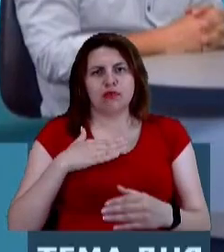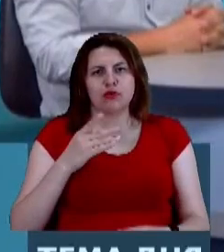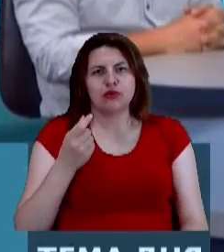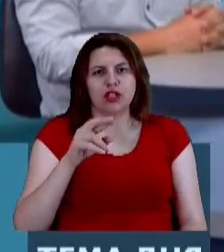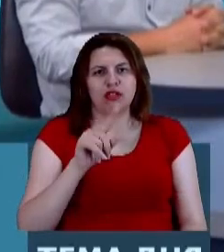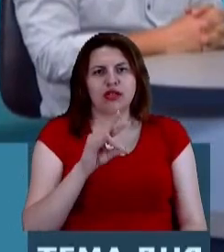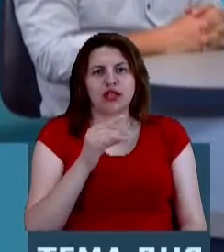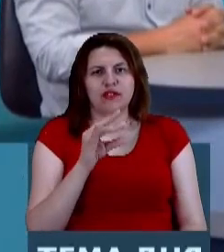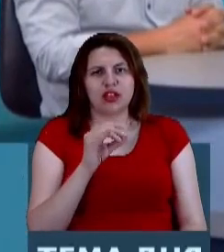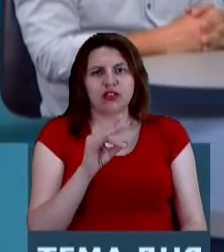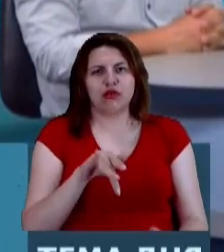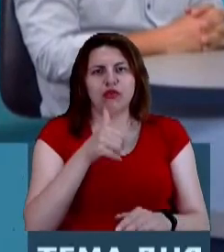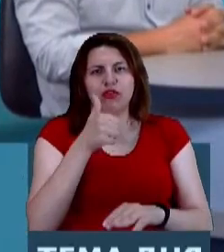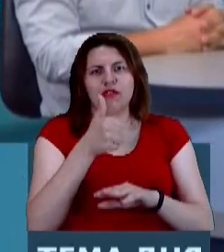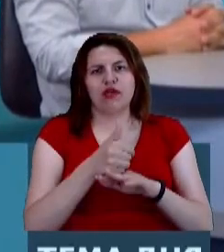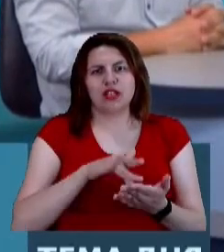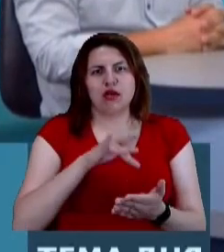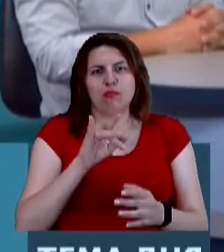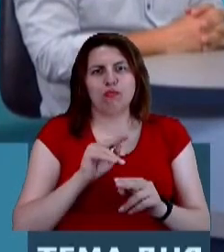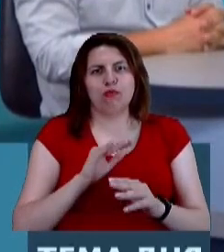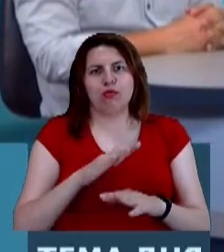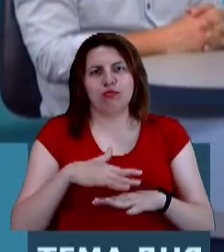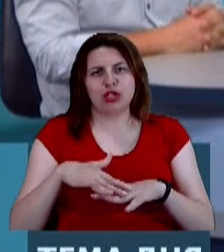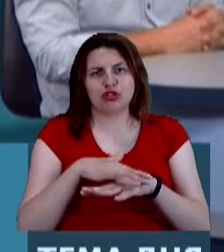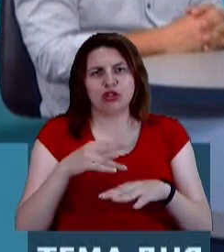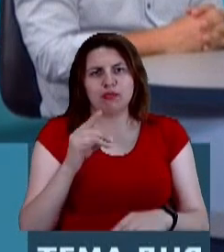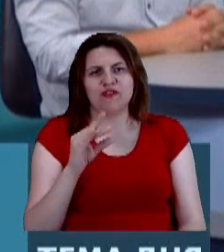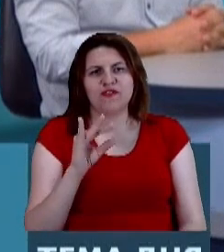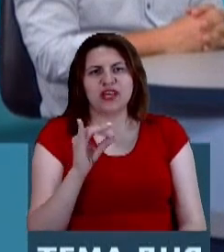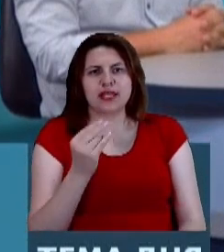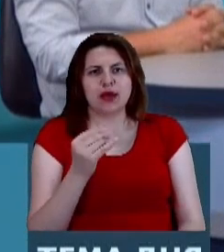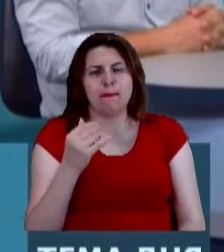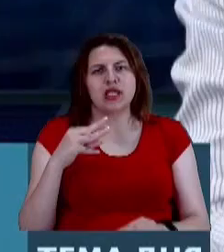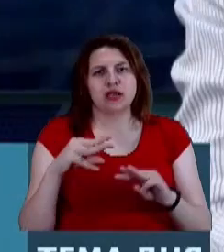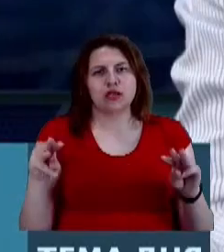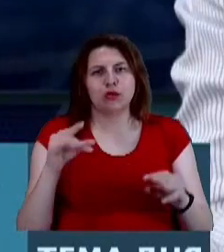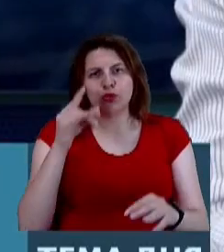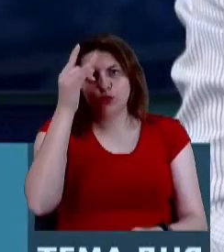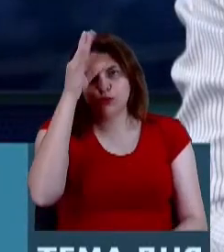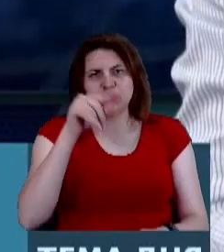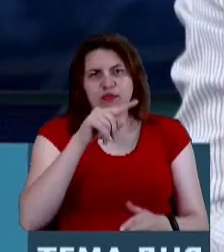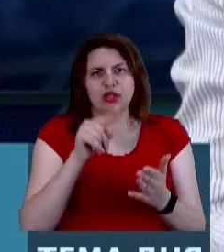Андрій Вітренко, голова Центру публічної дипломатії, віце-міністр культури України з питань євроінтеграції